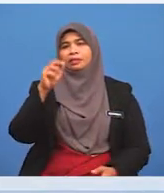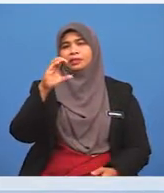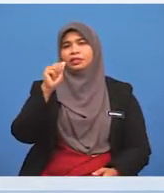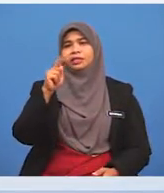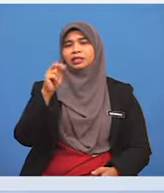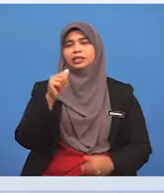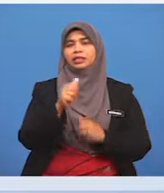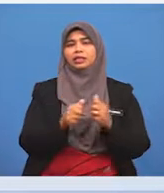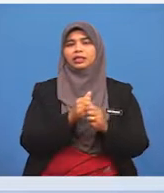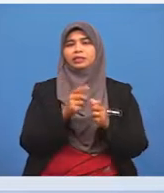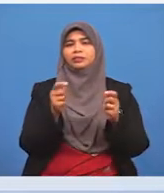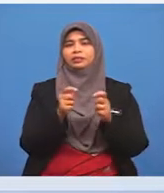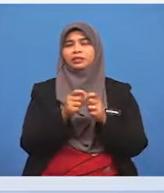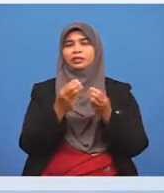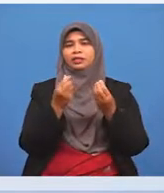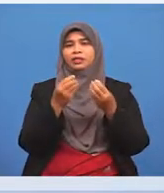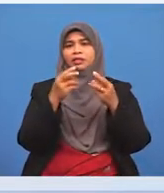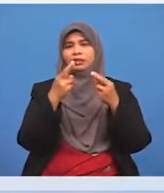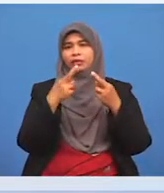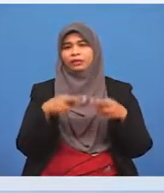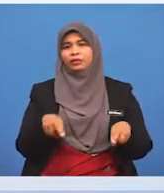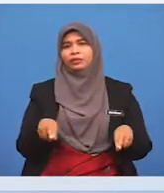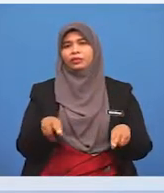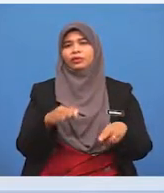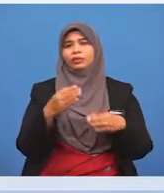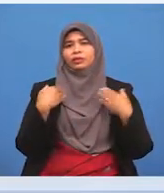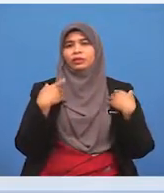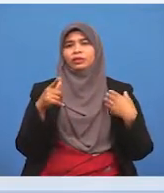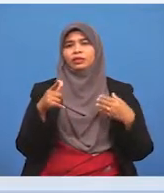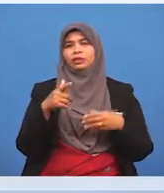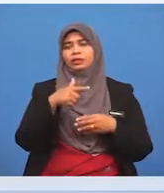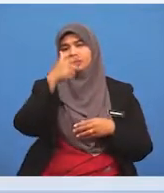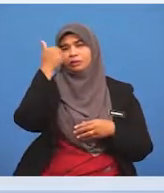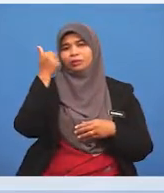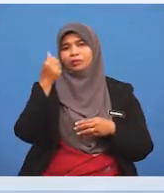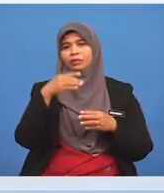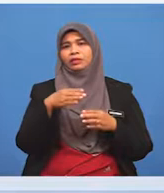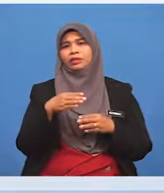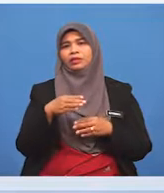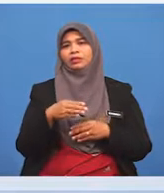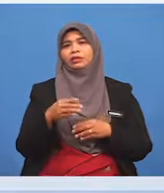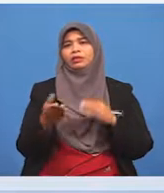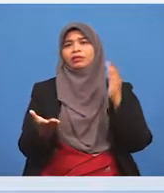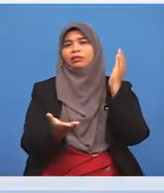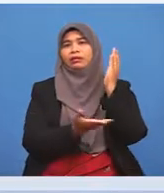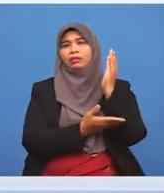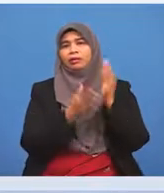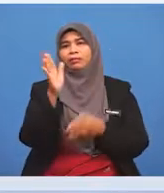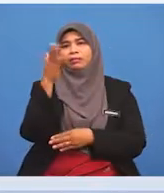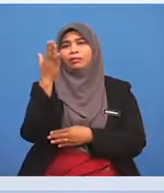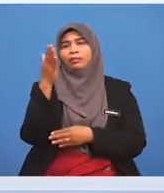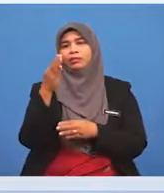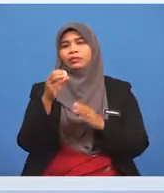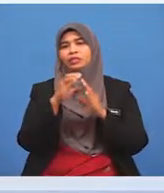disebabkan pencerobohan hutan atau penebangan pokok secara haram. Penebangan pokok